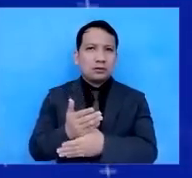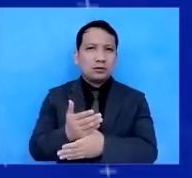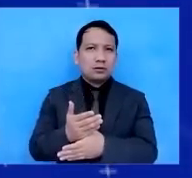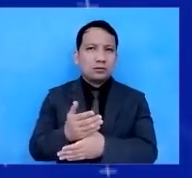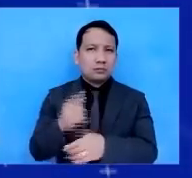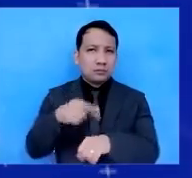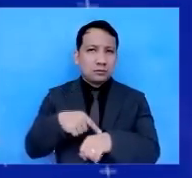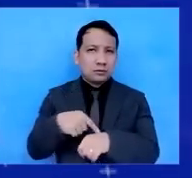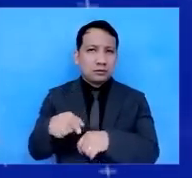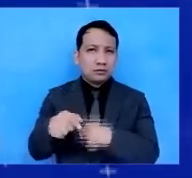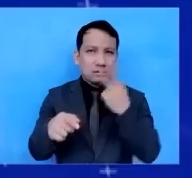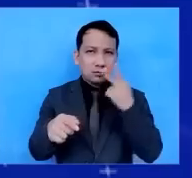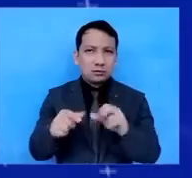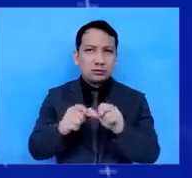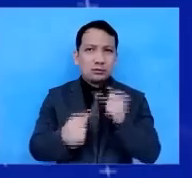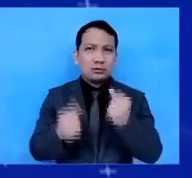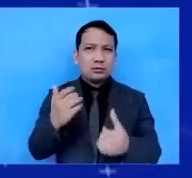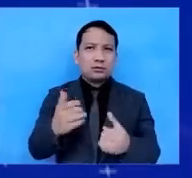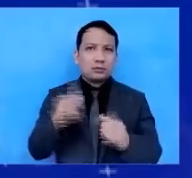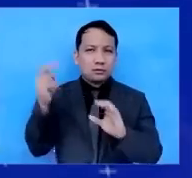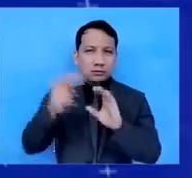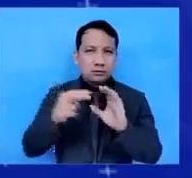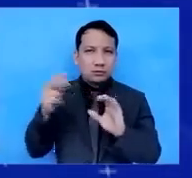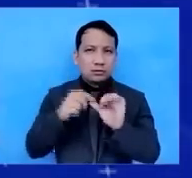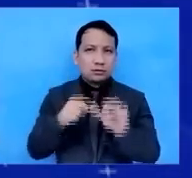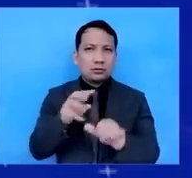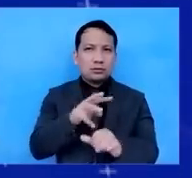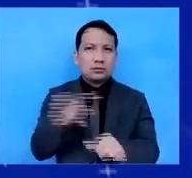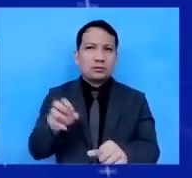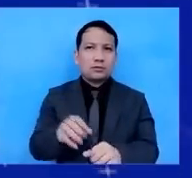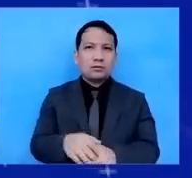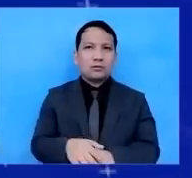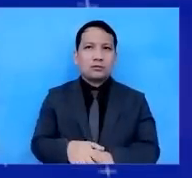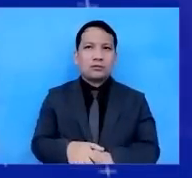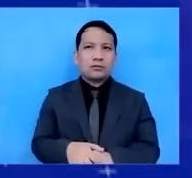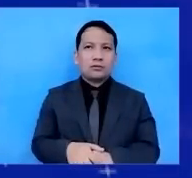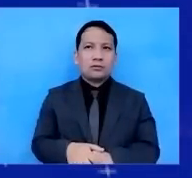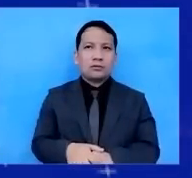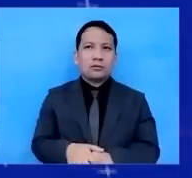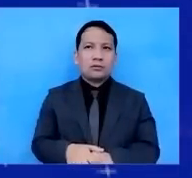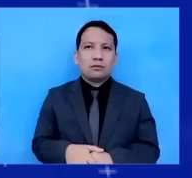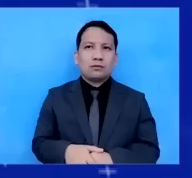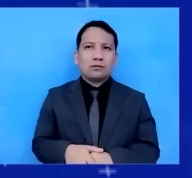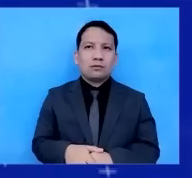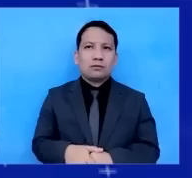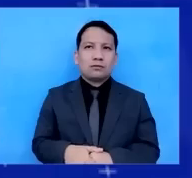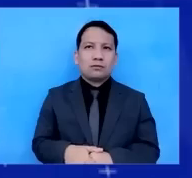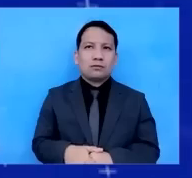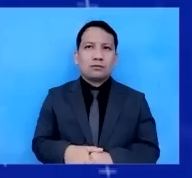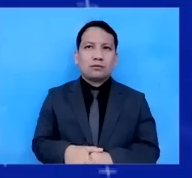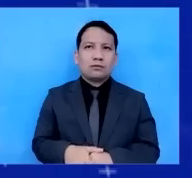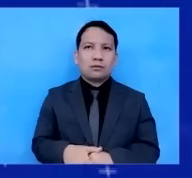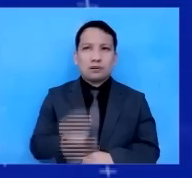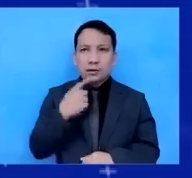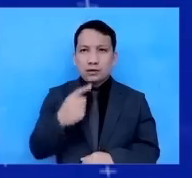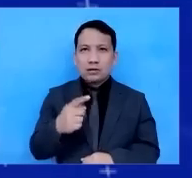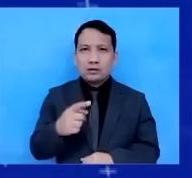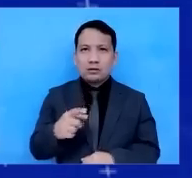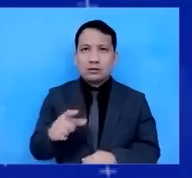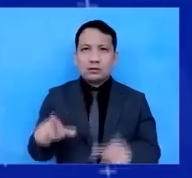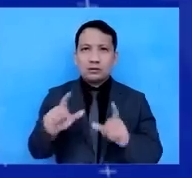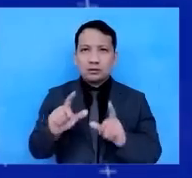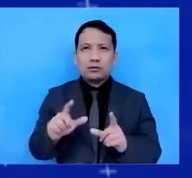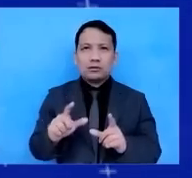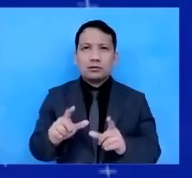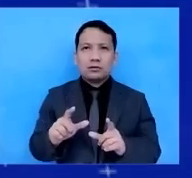Nang mapansin ng driver na binividyoan siya ni na Wesley, biglang binuksan ito ang likurang pinto ng sasakyan para hindi makuha na ng plaka.